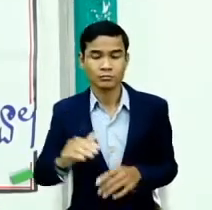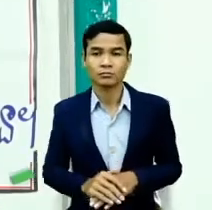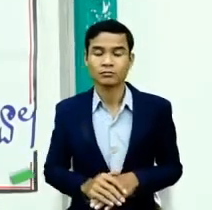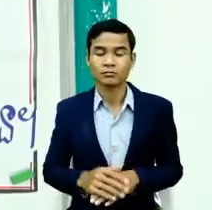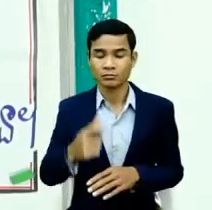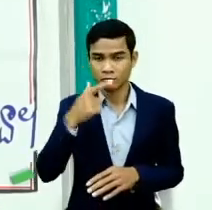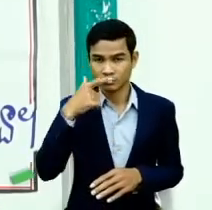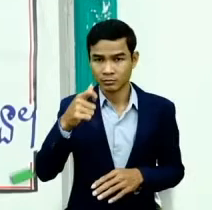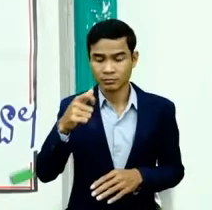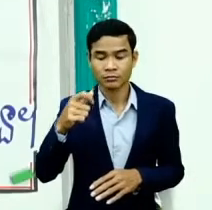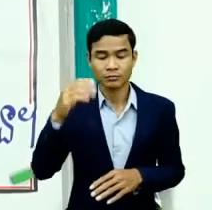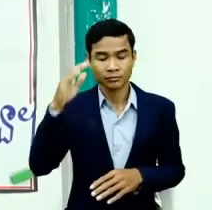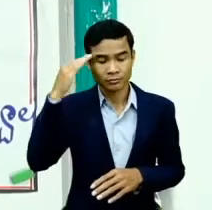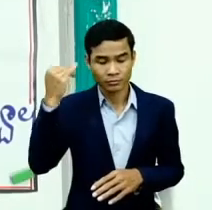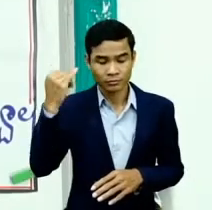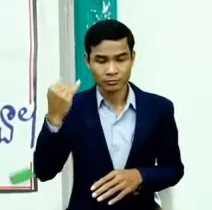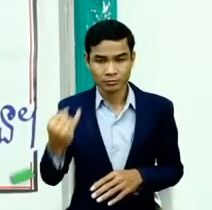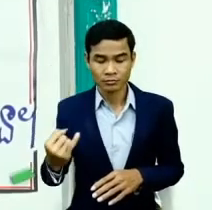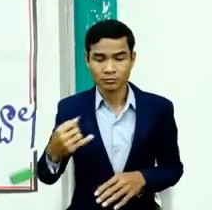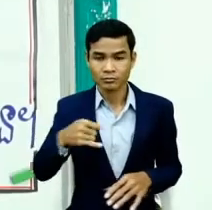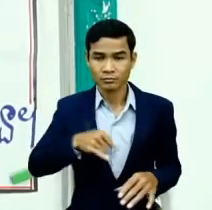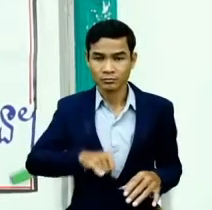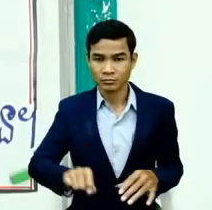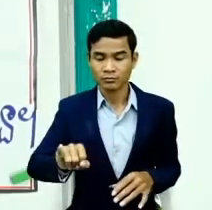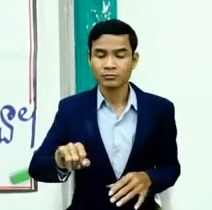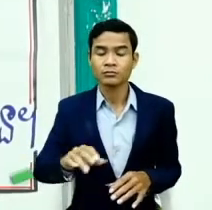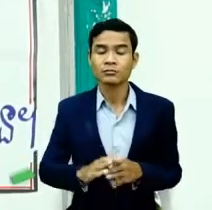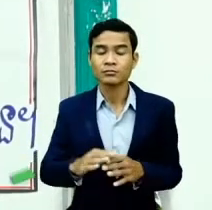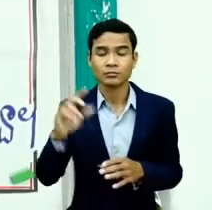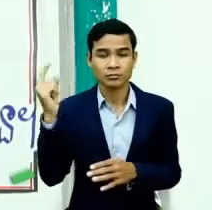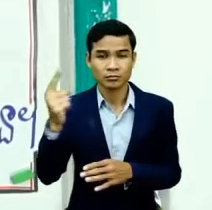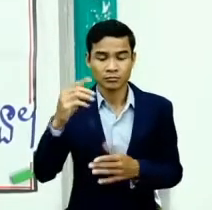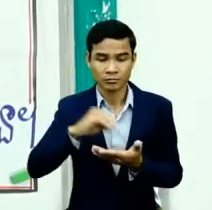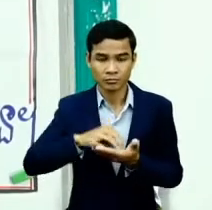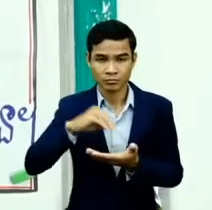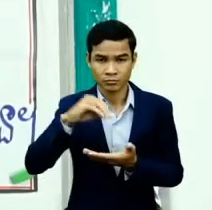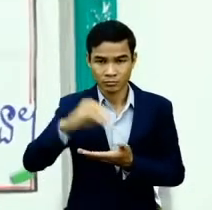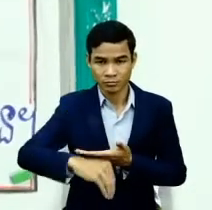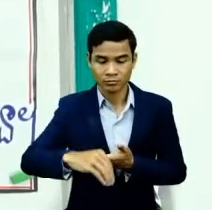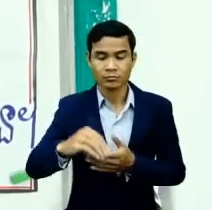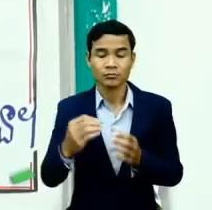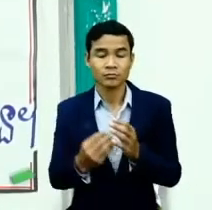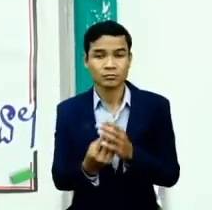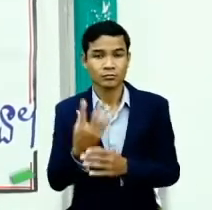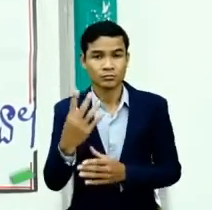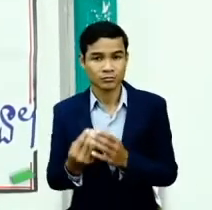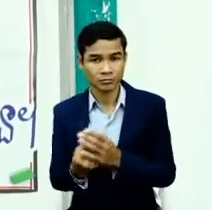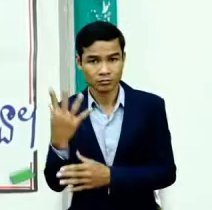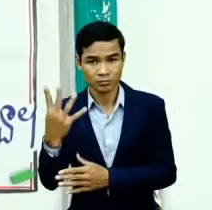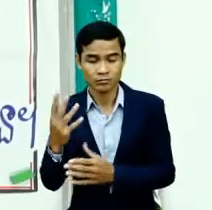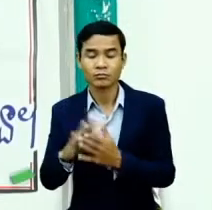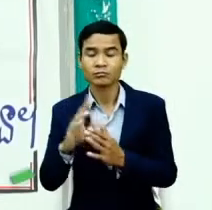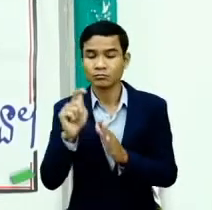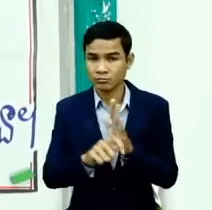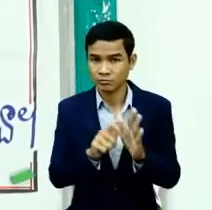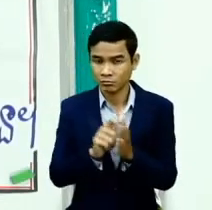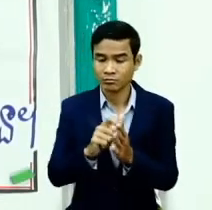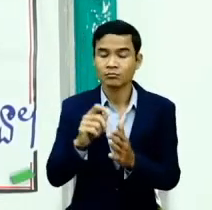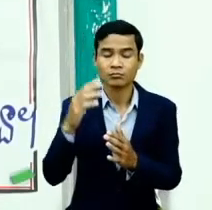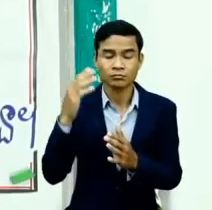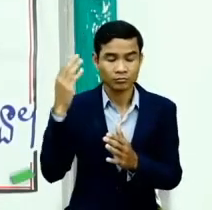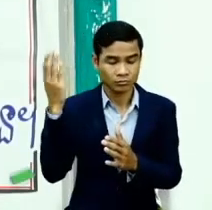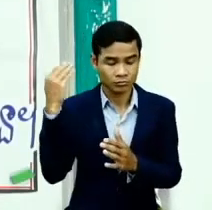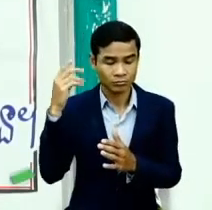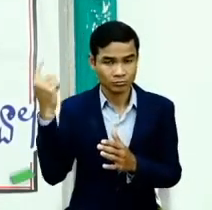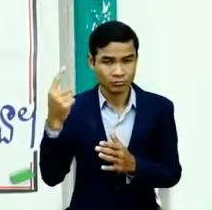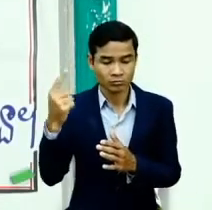ừ bốc ốt tay tay đâm đầm nắm rõ rõ đời